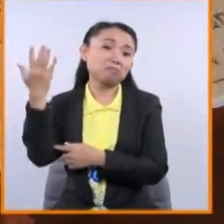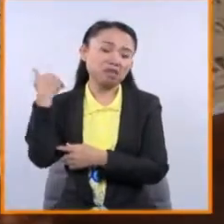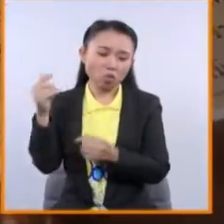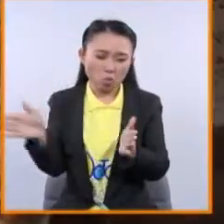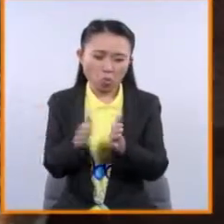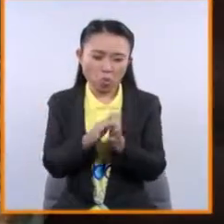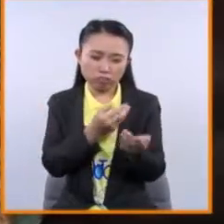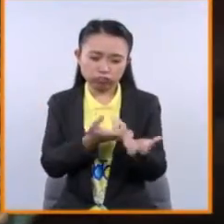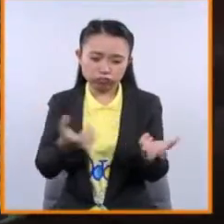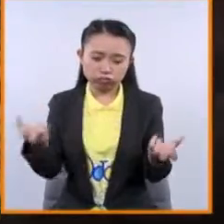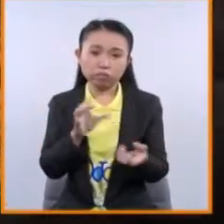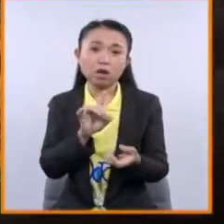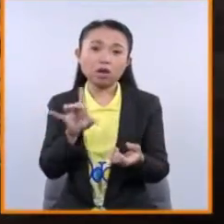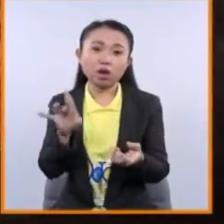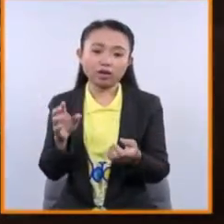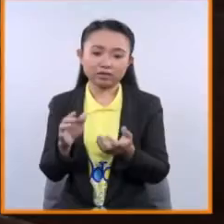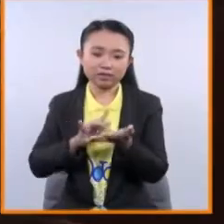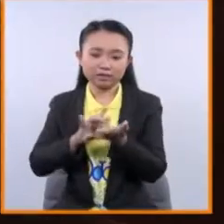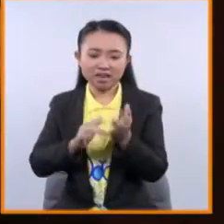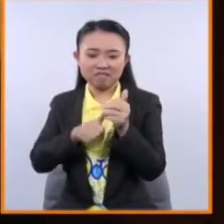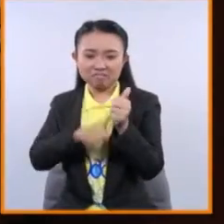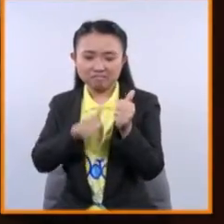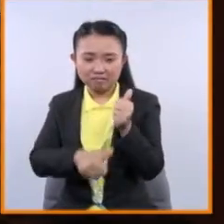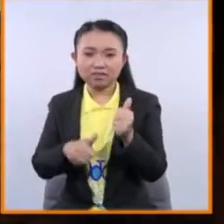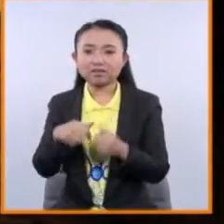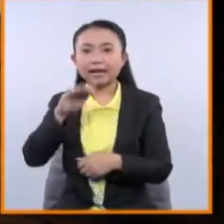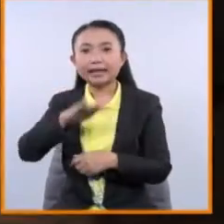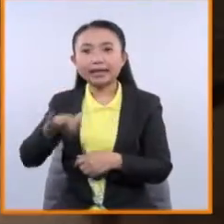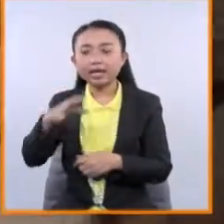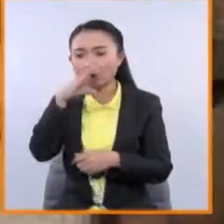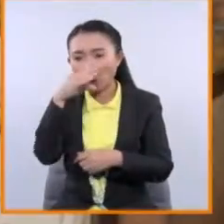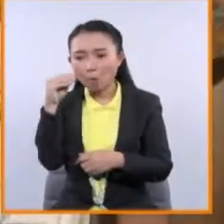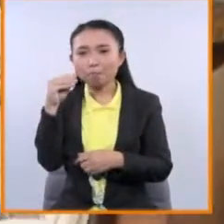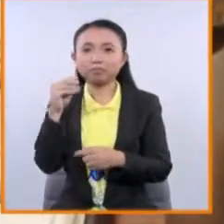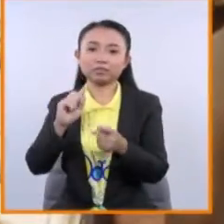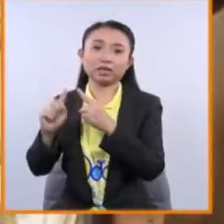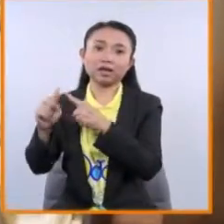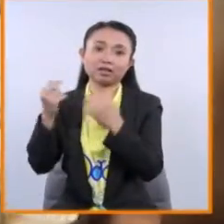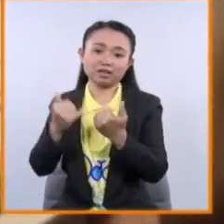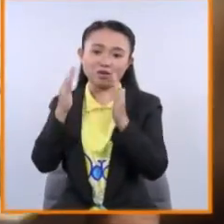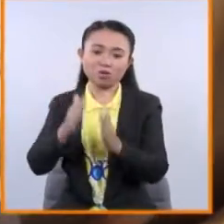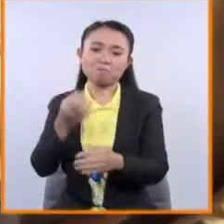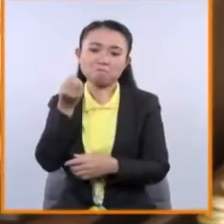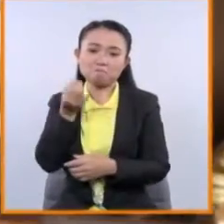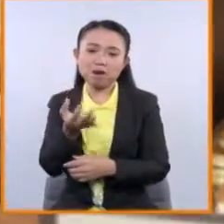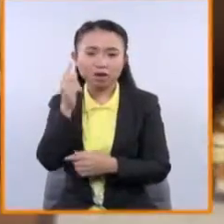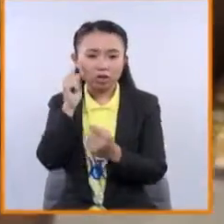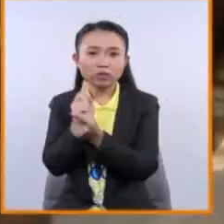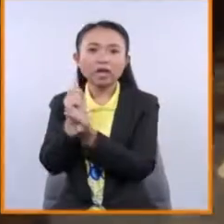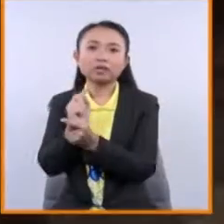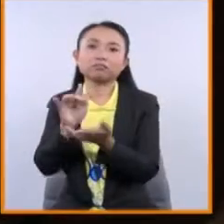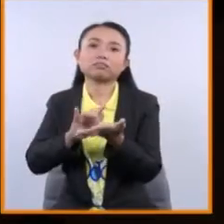อยชนิดทั้งยาถ่ายยาเด็กยาสตรียาแก้ไอยาหอมแต่ปัจจุบันที่คนส่วนใหญ่รู้จักคงเหลือแต่เพียงยาห